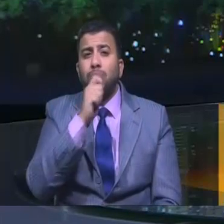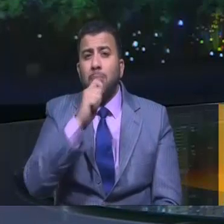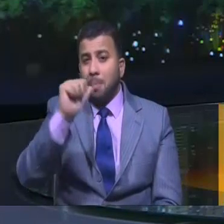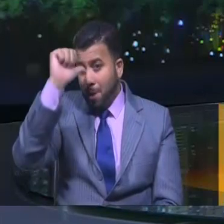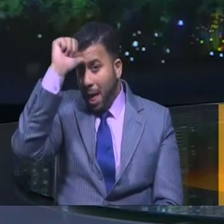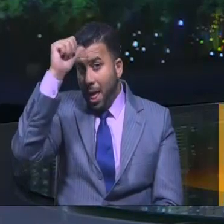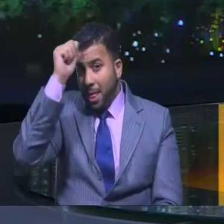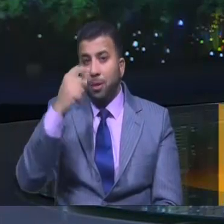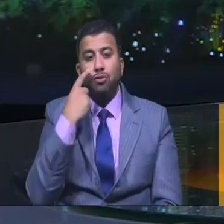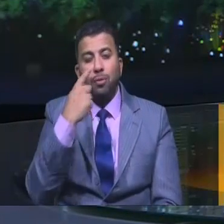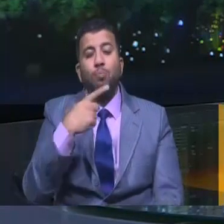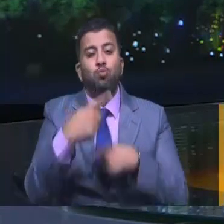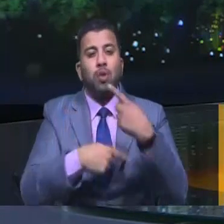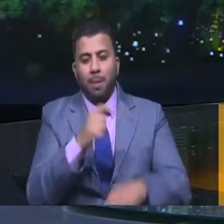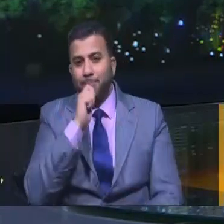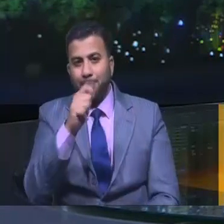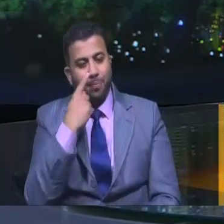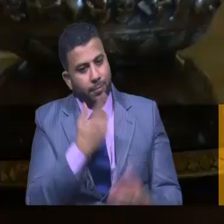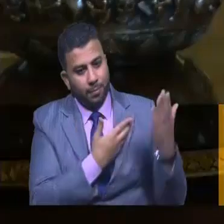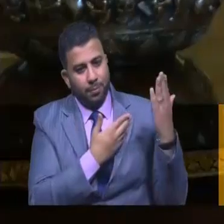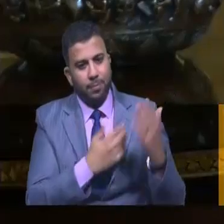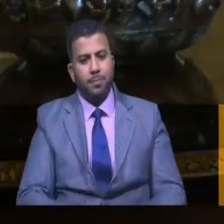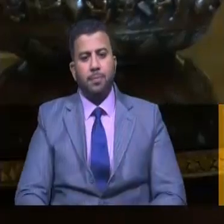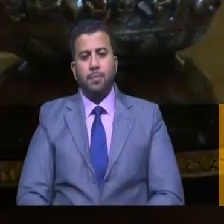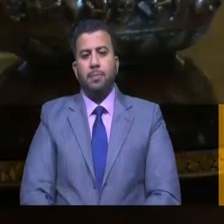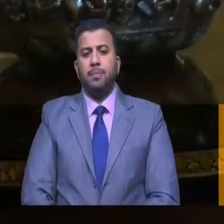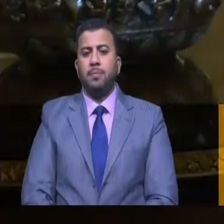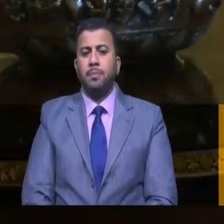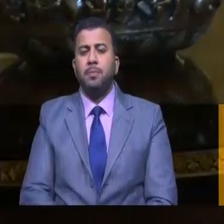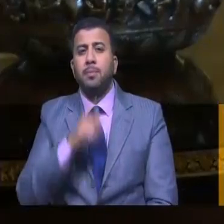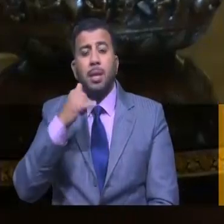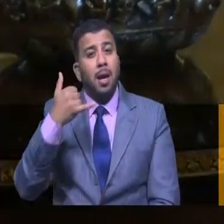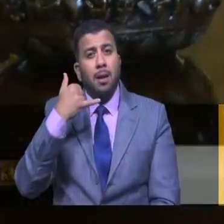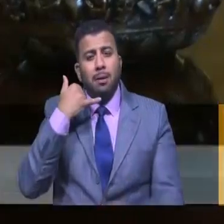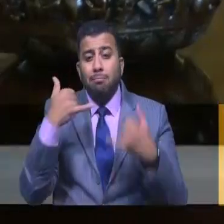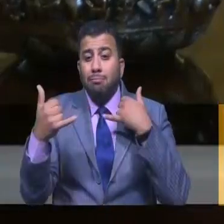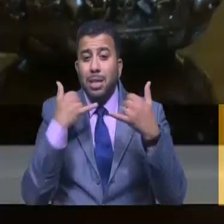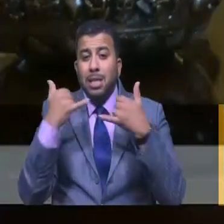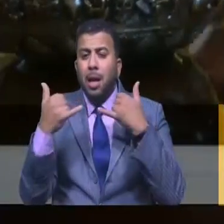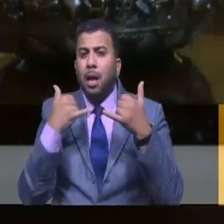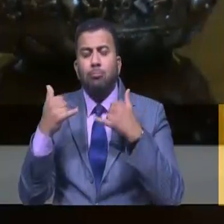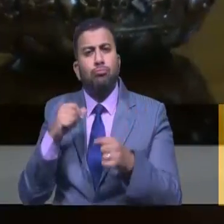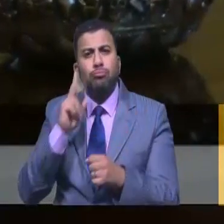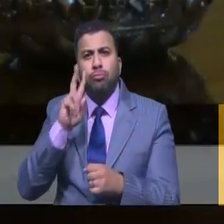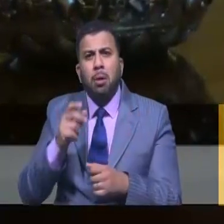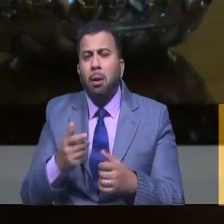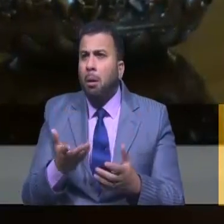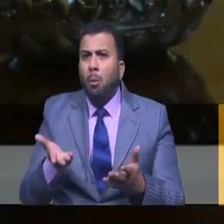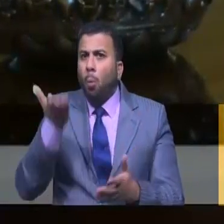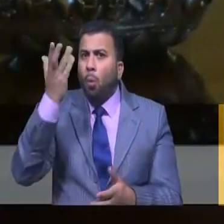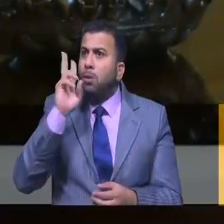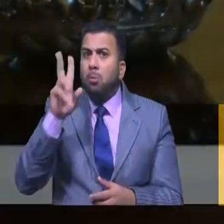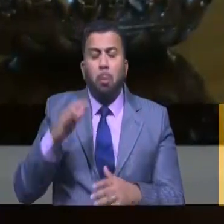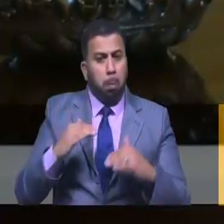نيودلهي محمد الجنيدي، نتابعها معكم. هذه الاتصالات العالية المستوى وعلى أعلى المستوى كما نراها